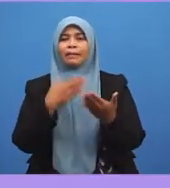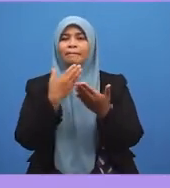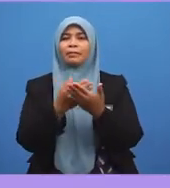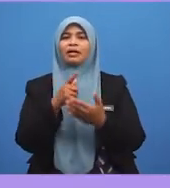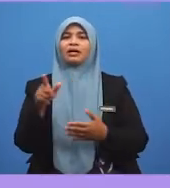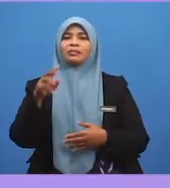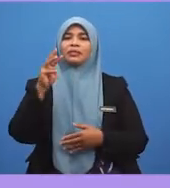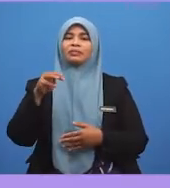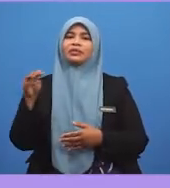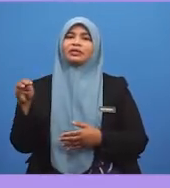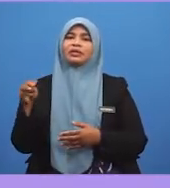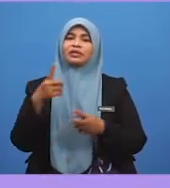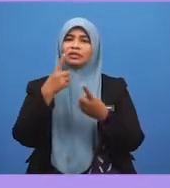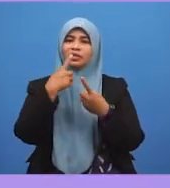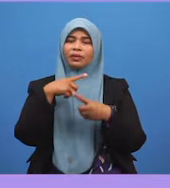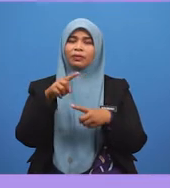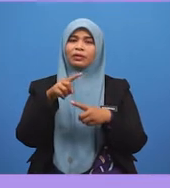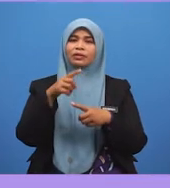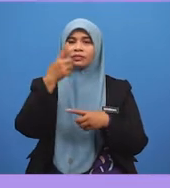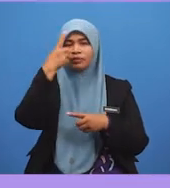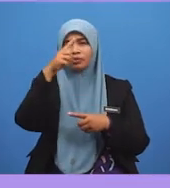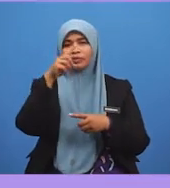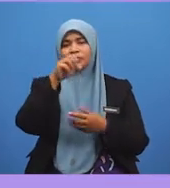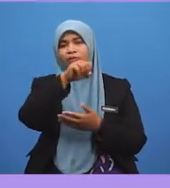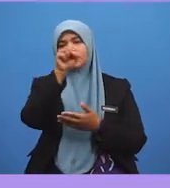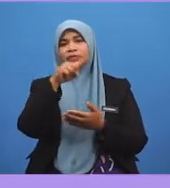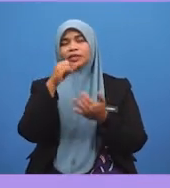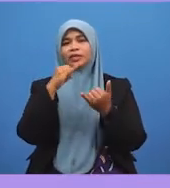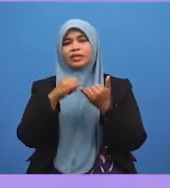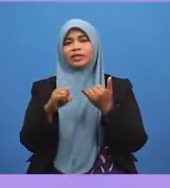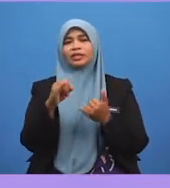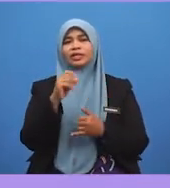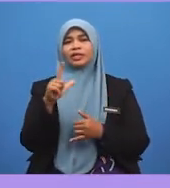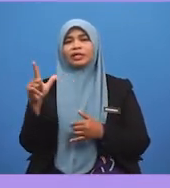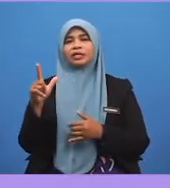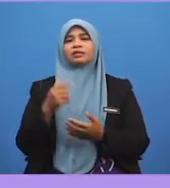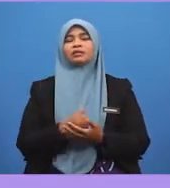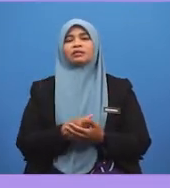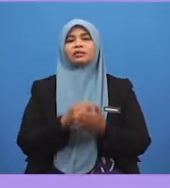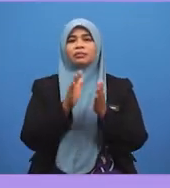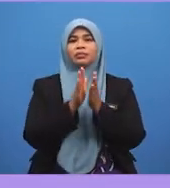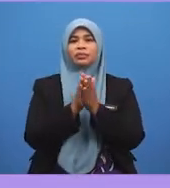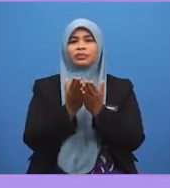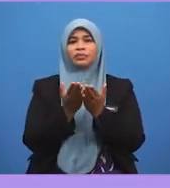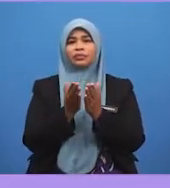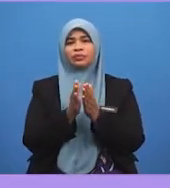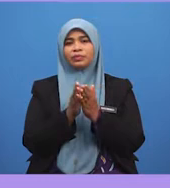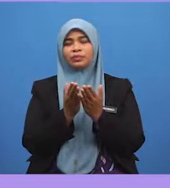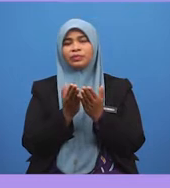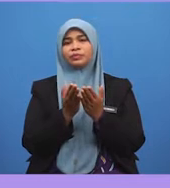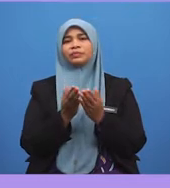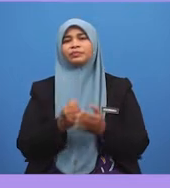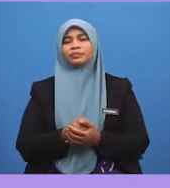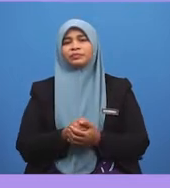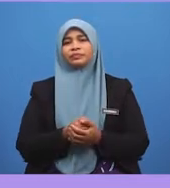Baiklah murid-murid, jawapan bagi soalan yang terakhir ini ialah B,